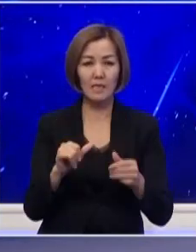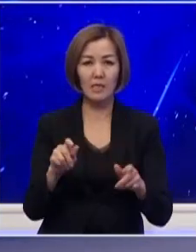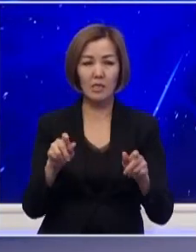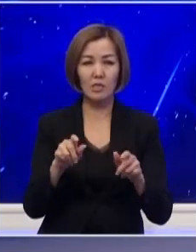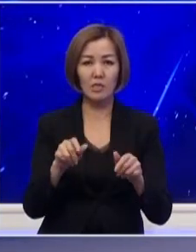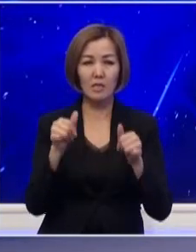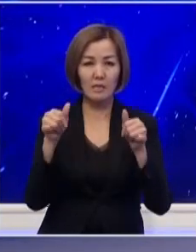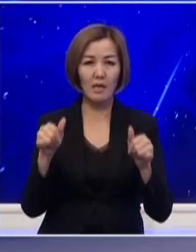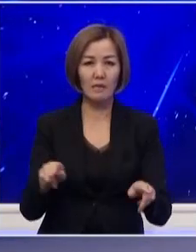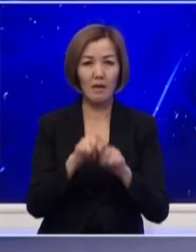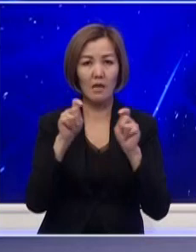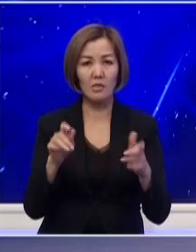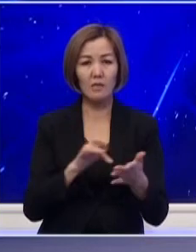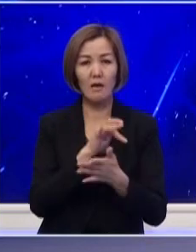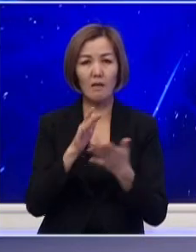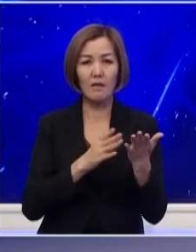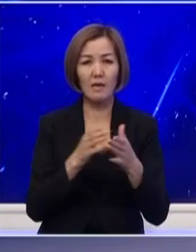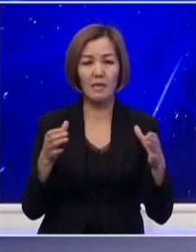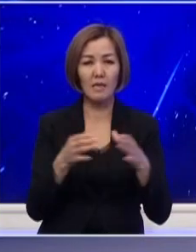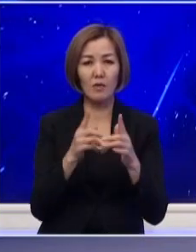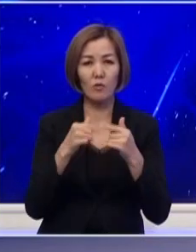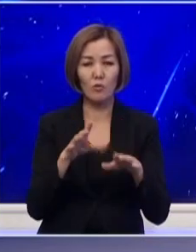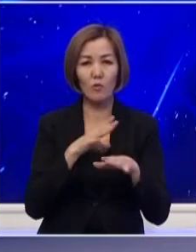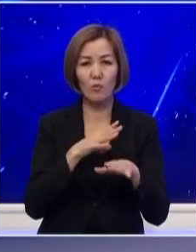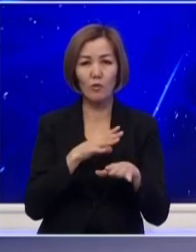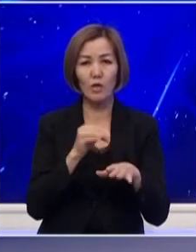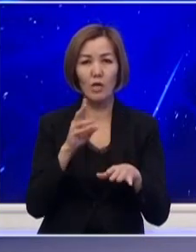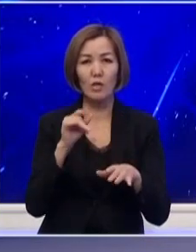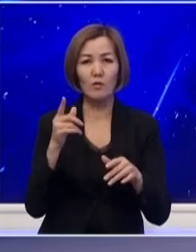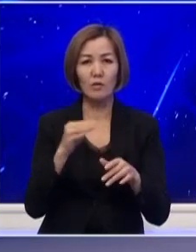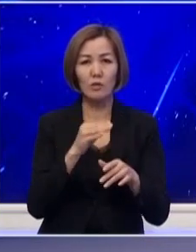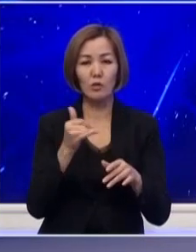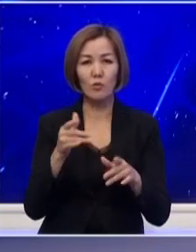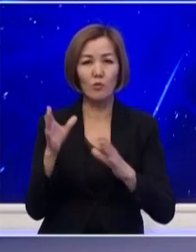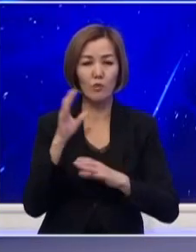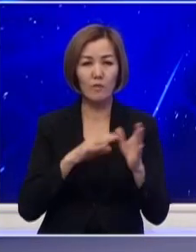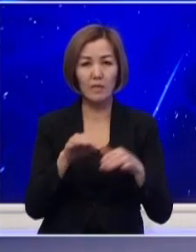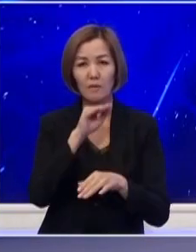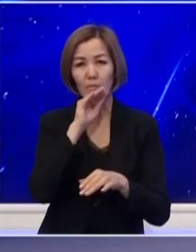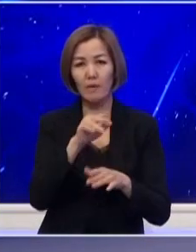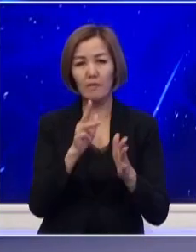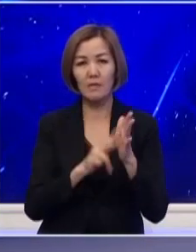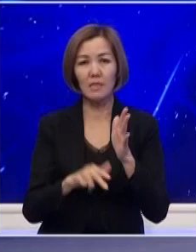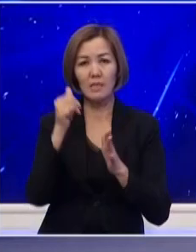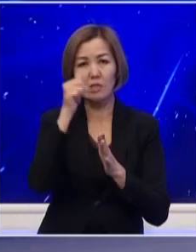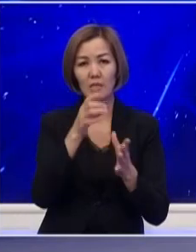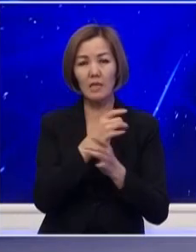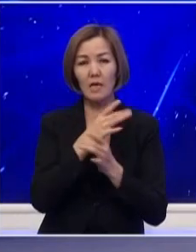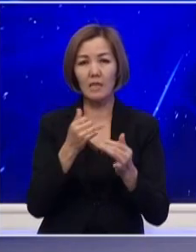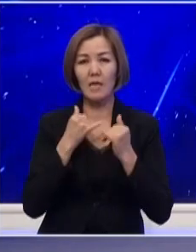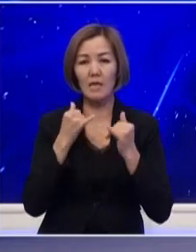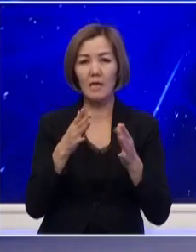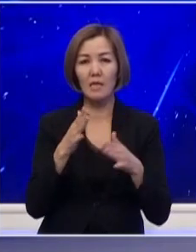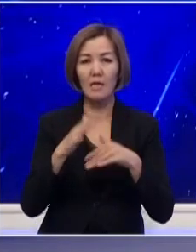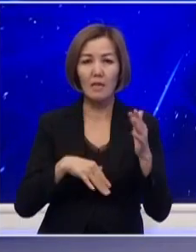ашылды. Рухани шараға қалалық ардагерлер кеңесі ұйытқы болды. Аясында Ілияс Жансүгіров атындағы Жетісу университетіндегі профессордың